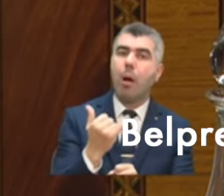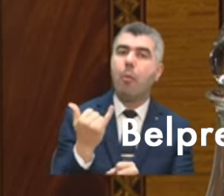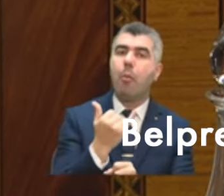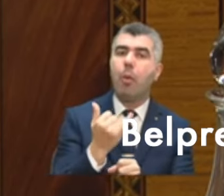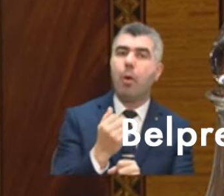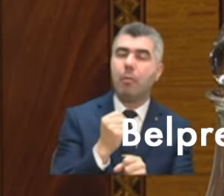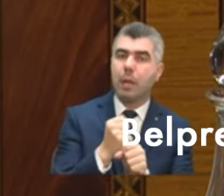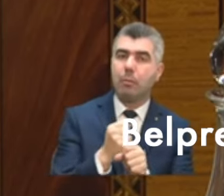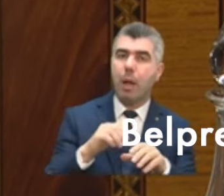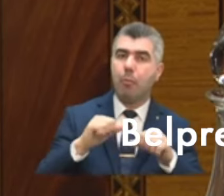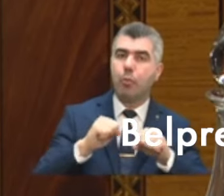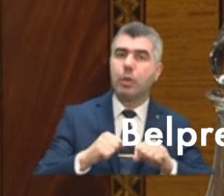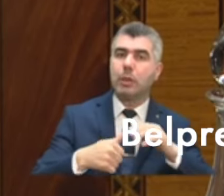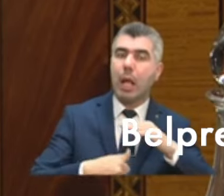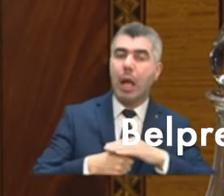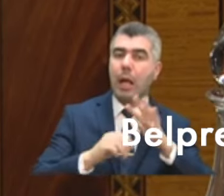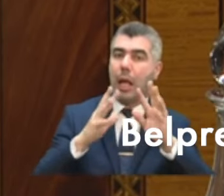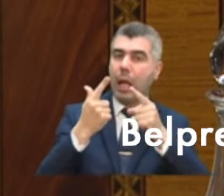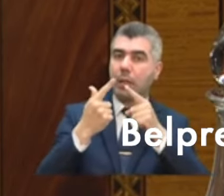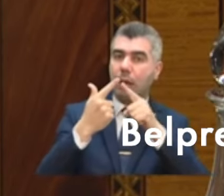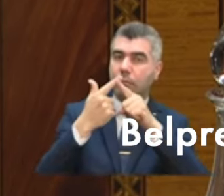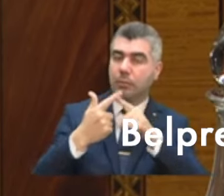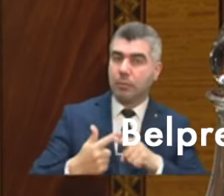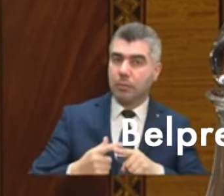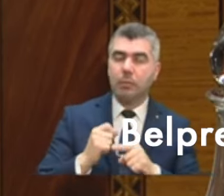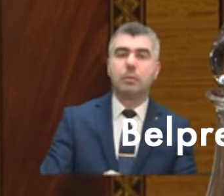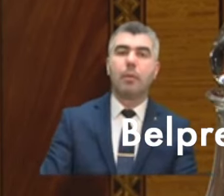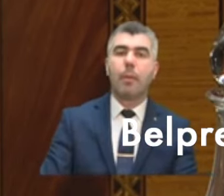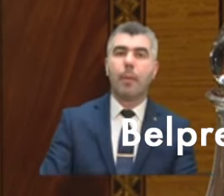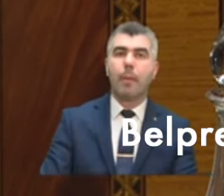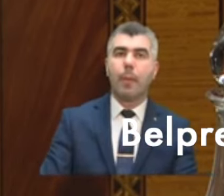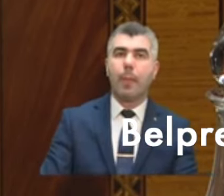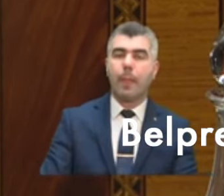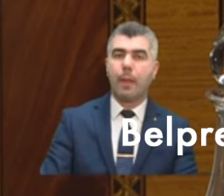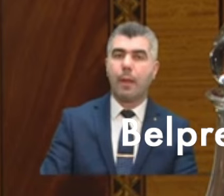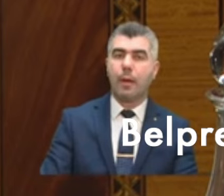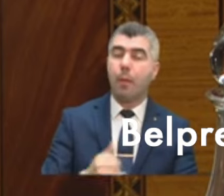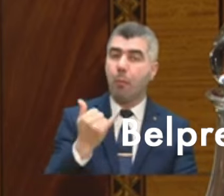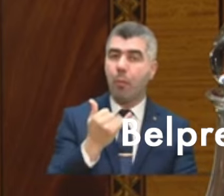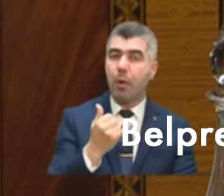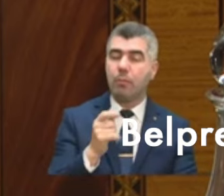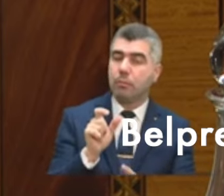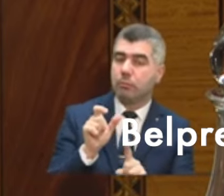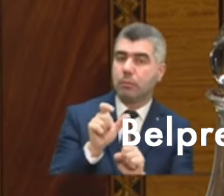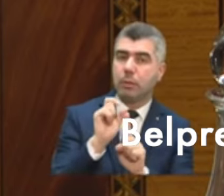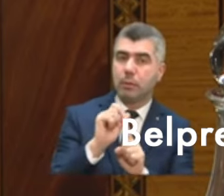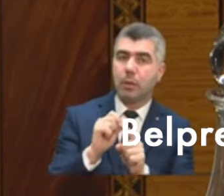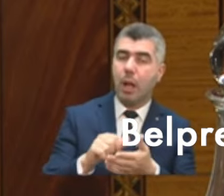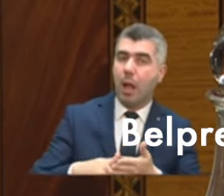يقوم به المجلس الاعلى للحسابات باعتباره الهيئه